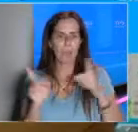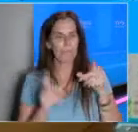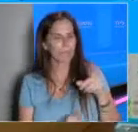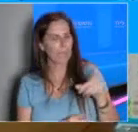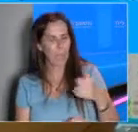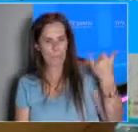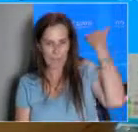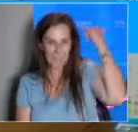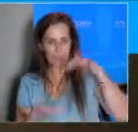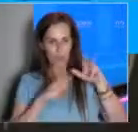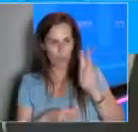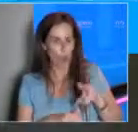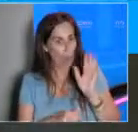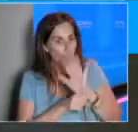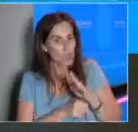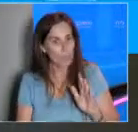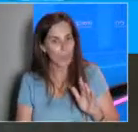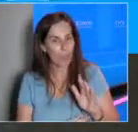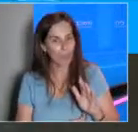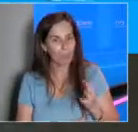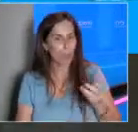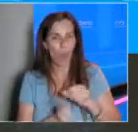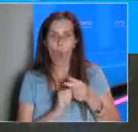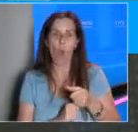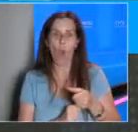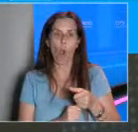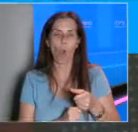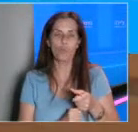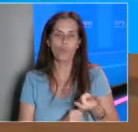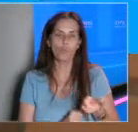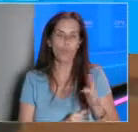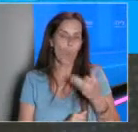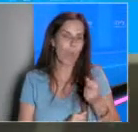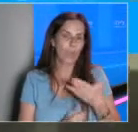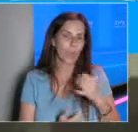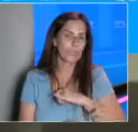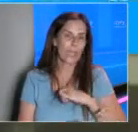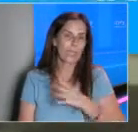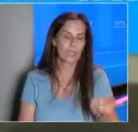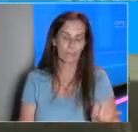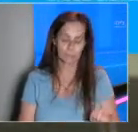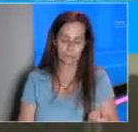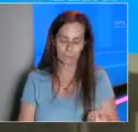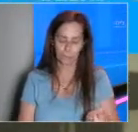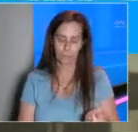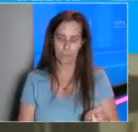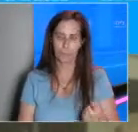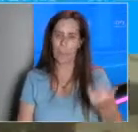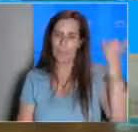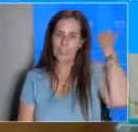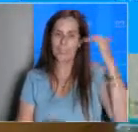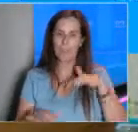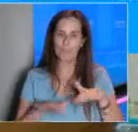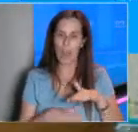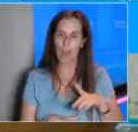מזכיר ממשלה יכול היה להשפיע בעניין הזה, או שאם הוא איש של נתניהו, אז אולי אין לו אינטרס? תראה, מזכיר